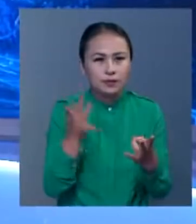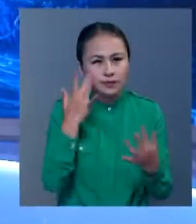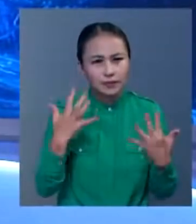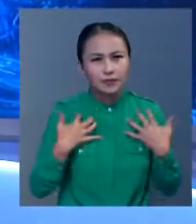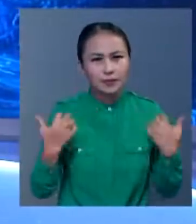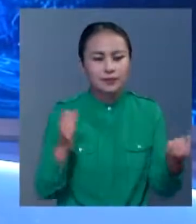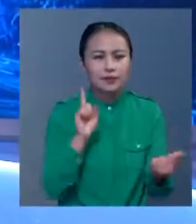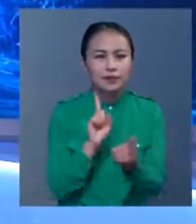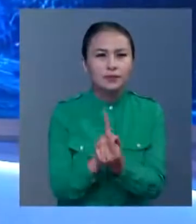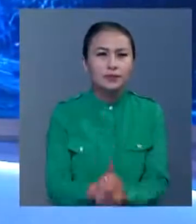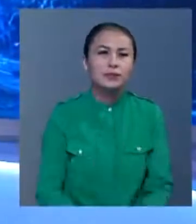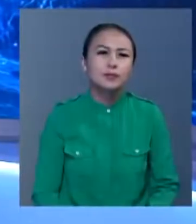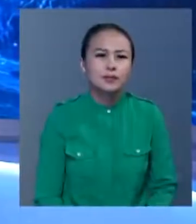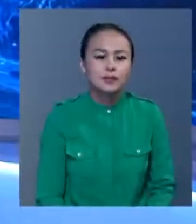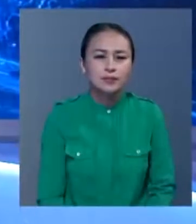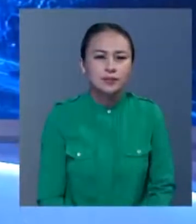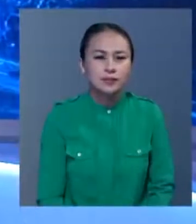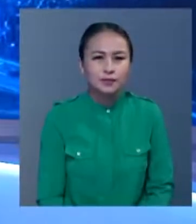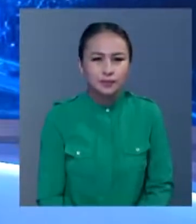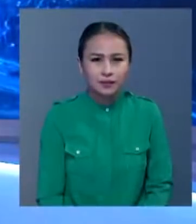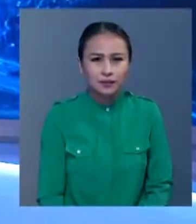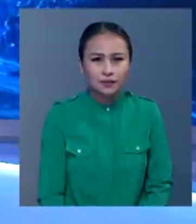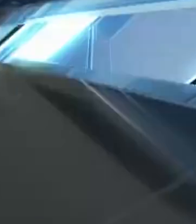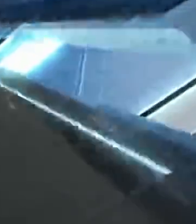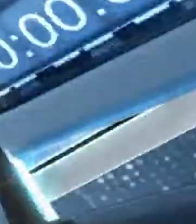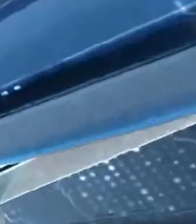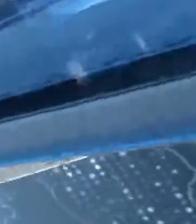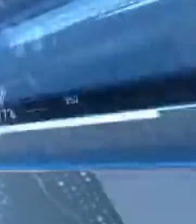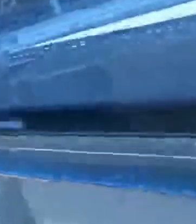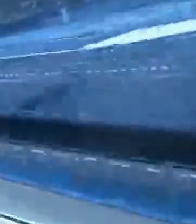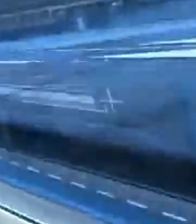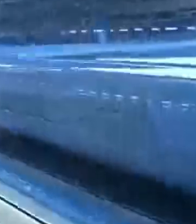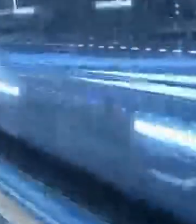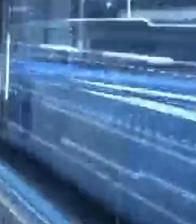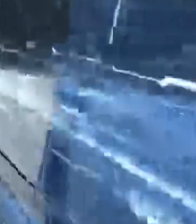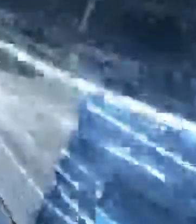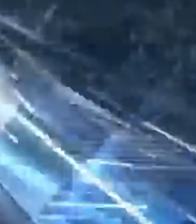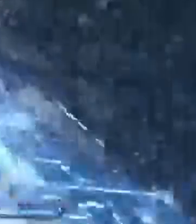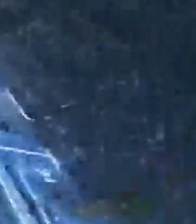Әзірге айтарымыз осы, ден қойып тыңдағандарыңызға рахмет.